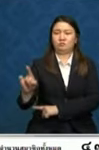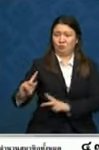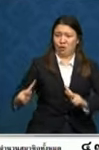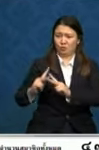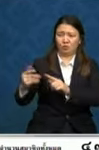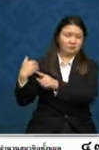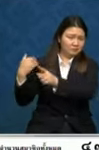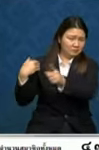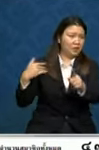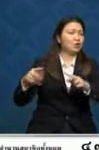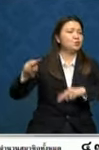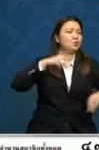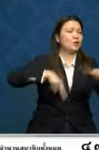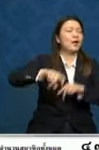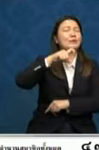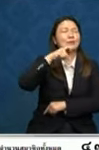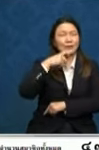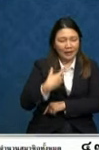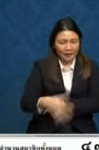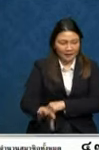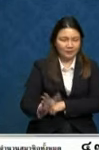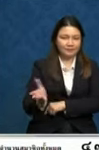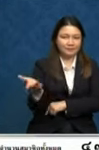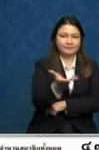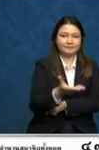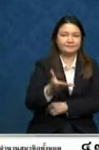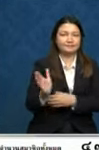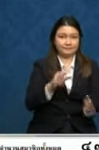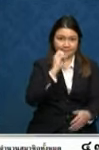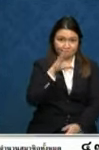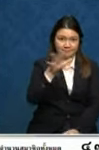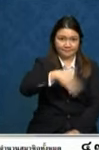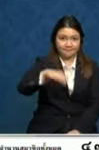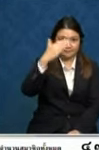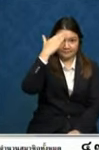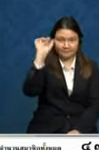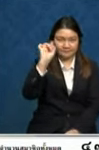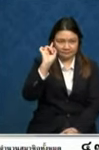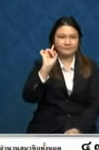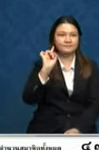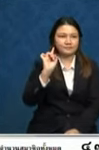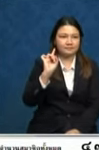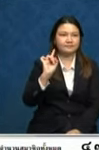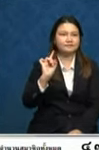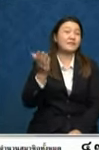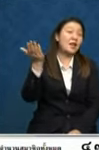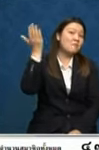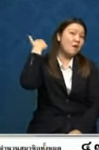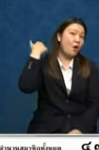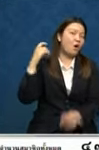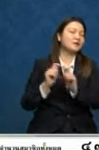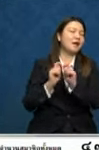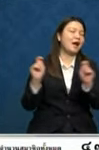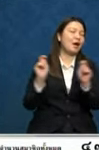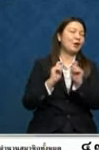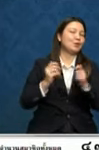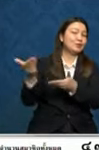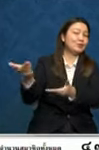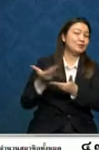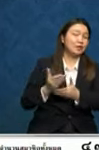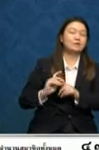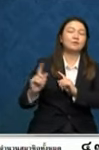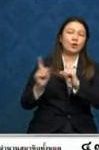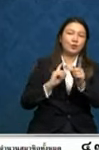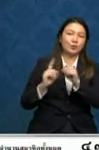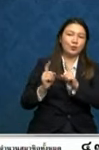จะดีกว่าหรือไม่สุดท้ายนี่ครับผมขออนุญาตแชร์ประสบการณ์ในวันที่ท่านมาชี้แจงในห้องอนุกรรมธิการครับเป็นบรรยากาศ